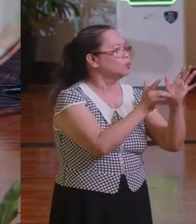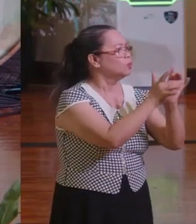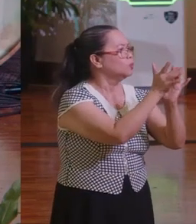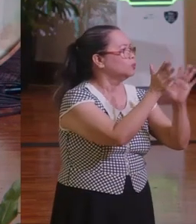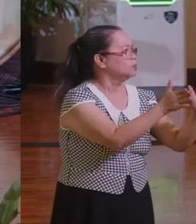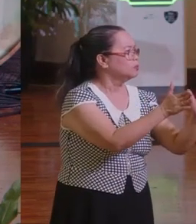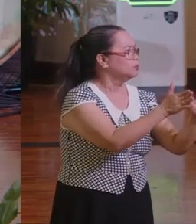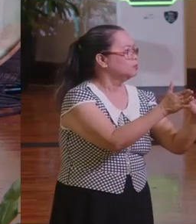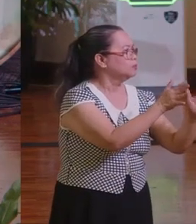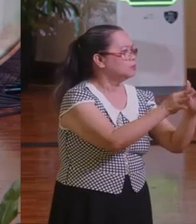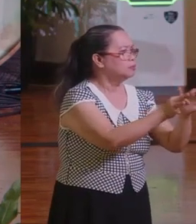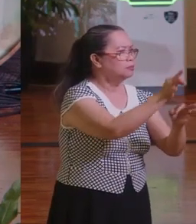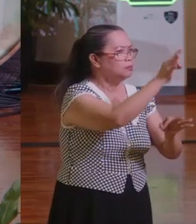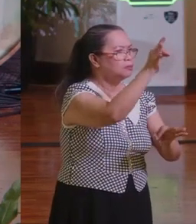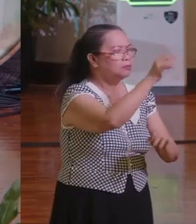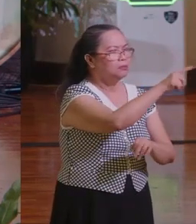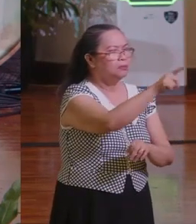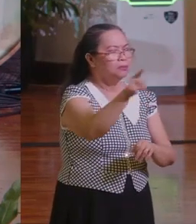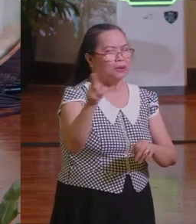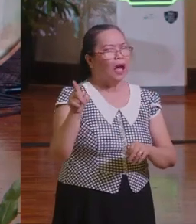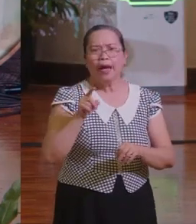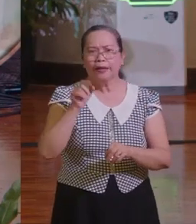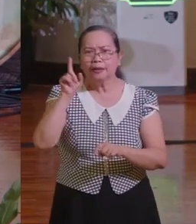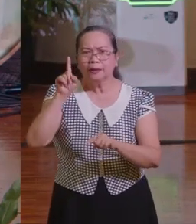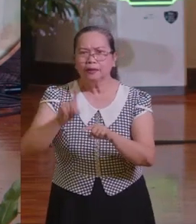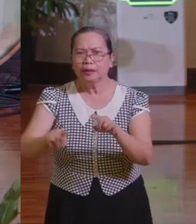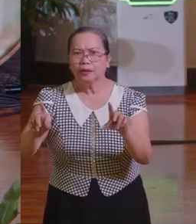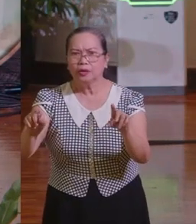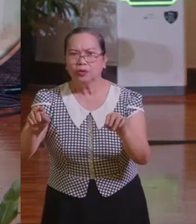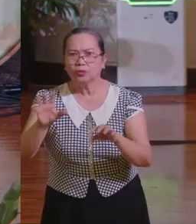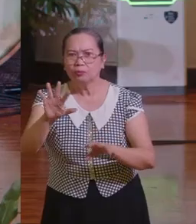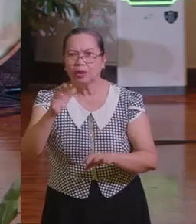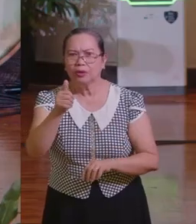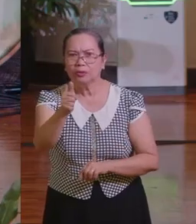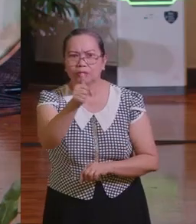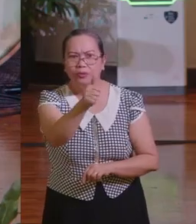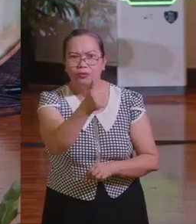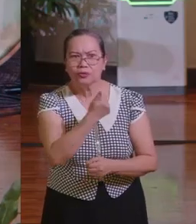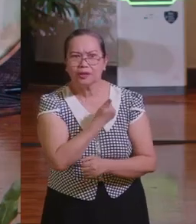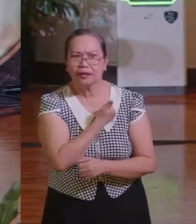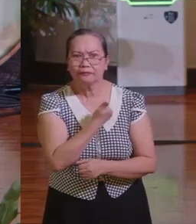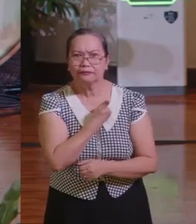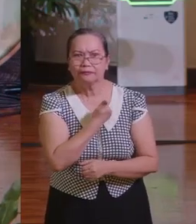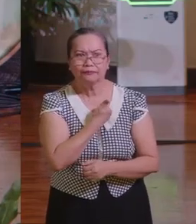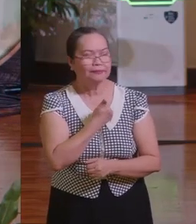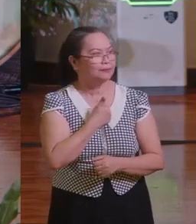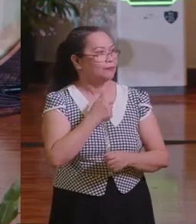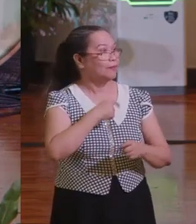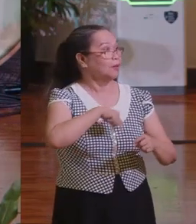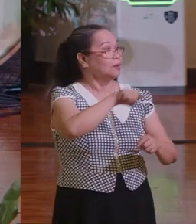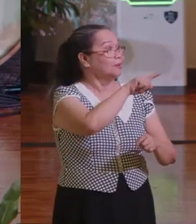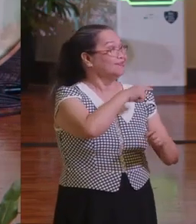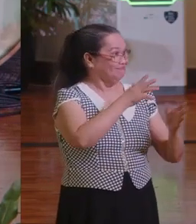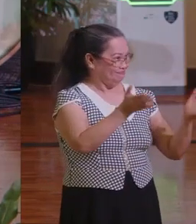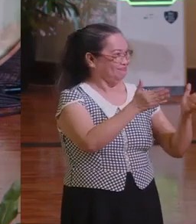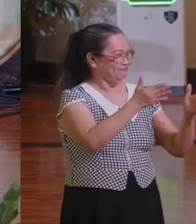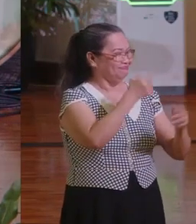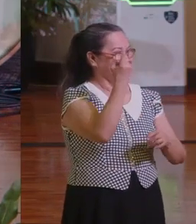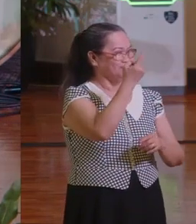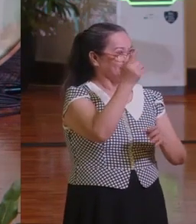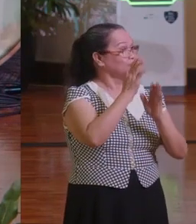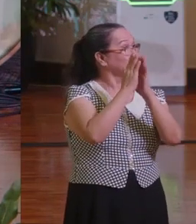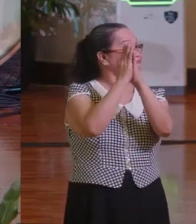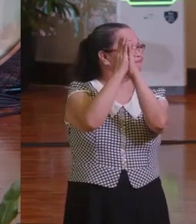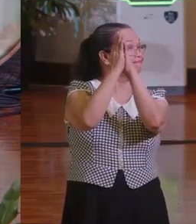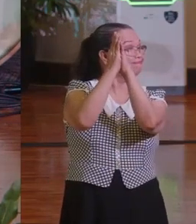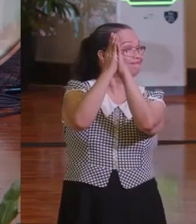napakalawak. Alam nyo, hindi po ninyong kayang gawin yun sa inyong sariling lakas. Kaya ang ating pong hinihikayat sa inyo ay lagi kayong